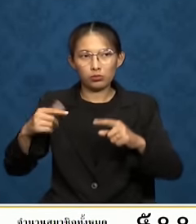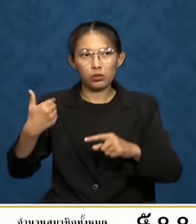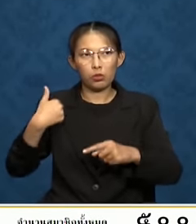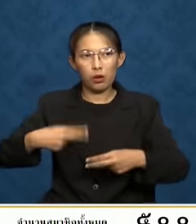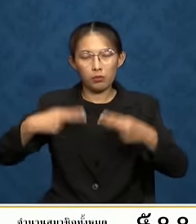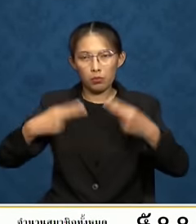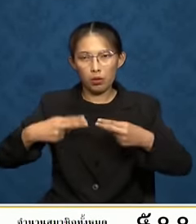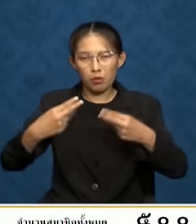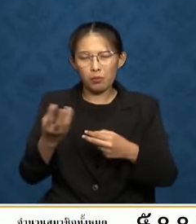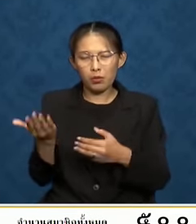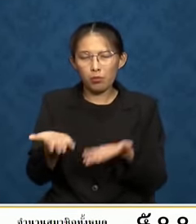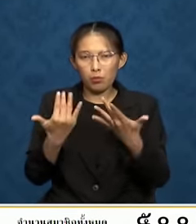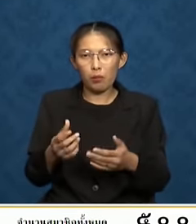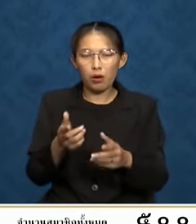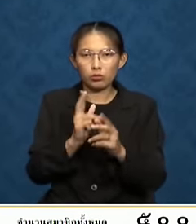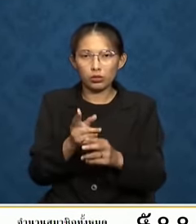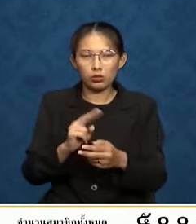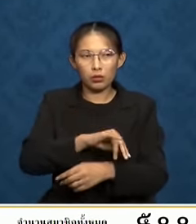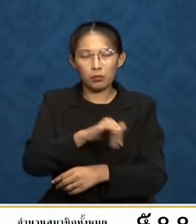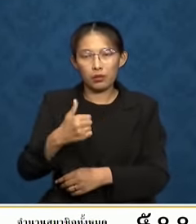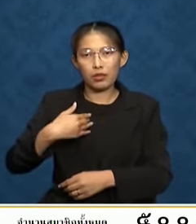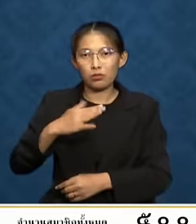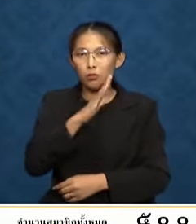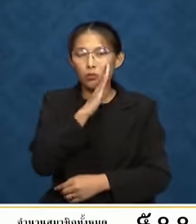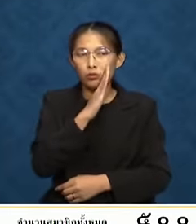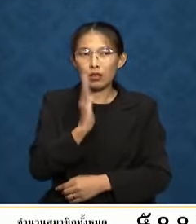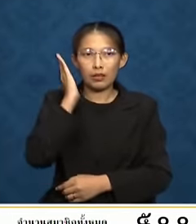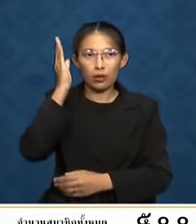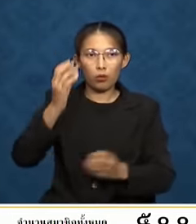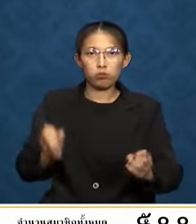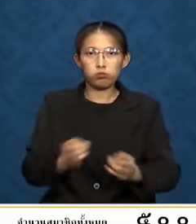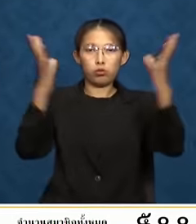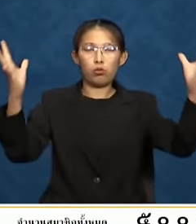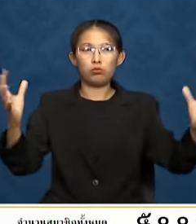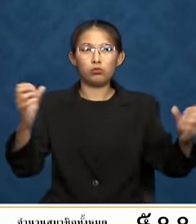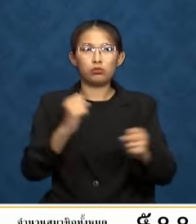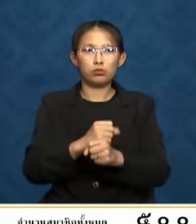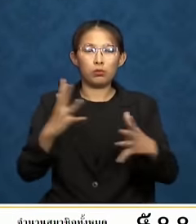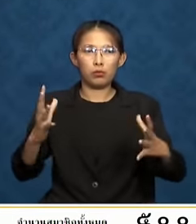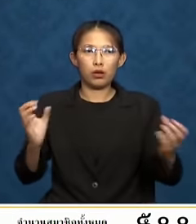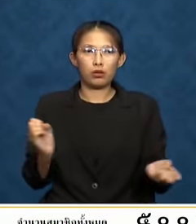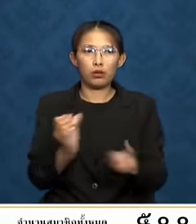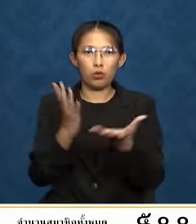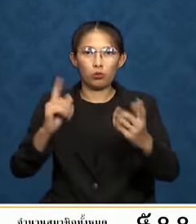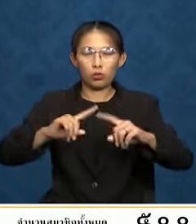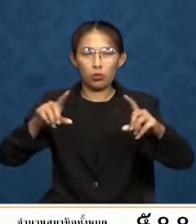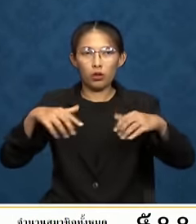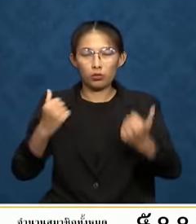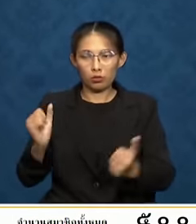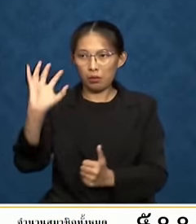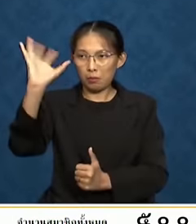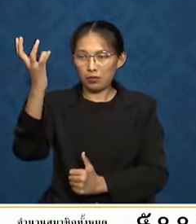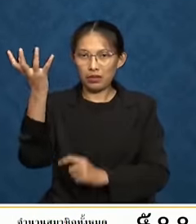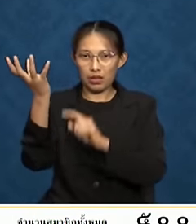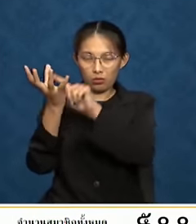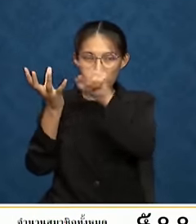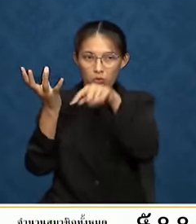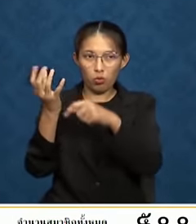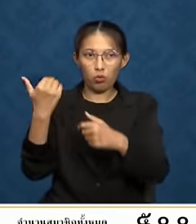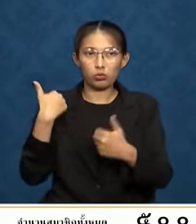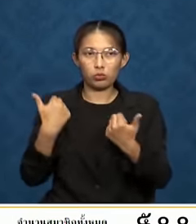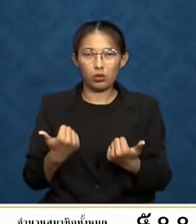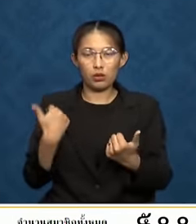แรงยิงกันนะถ้าเกิดวันนึงอ่ะตูมขึ้นมาก็ขยายวงเลยเพราะฉนั้นวันนี้บรรยากาศของโลกหันกลับ